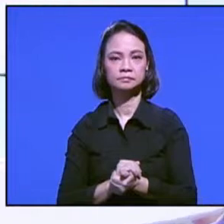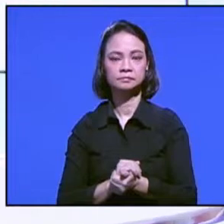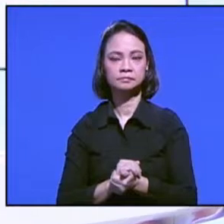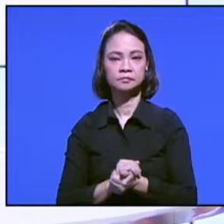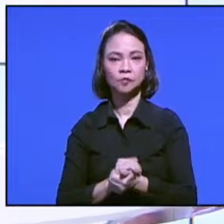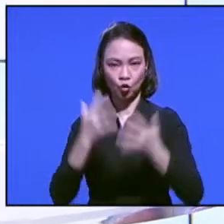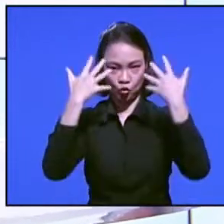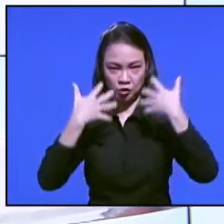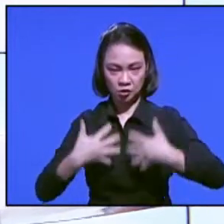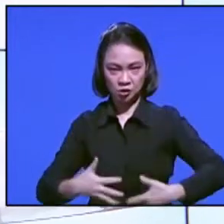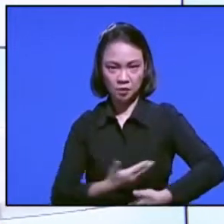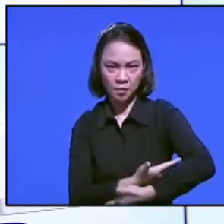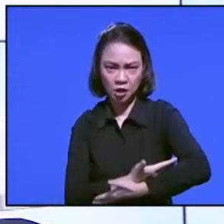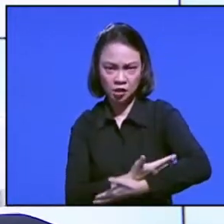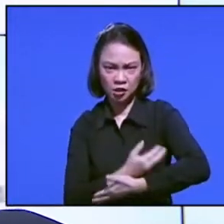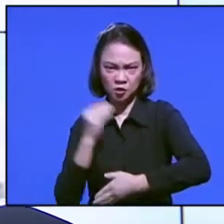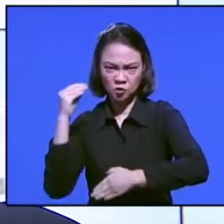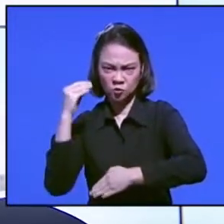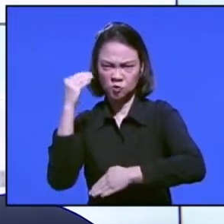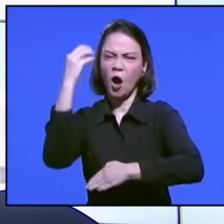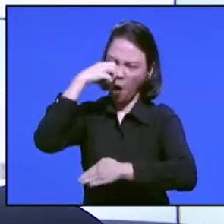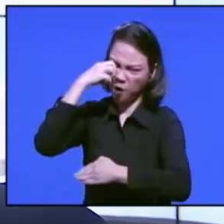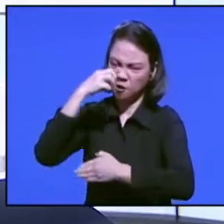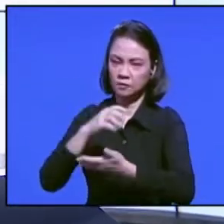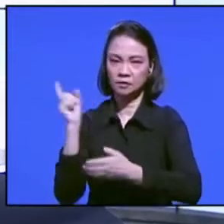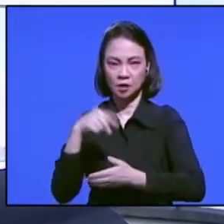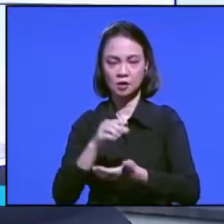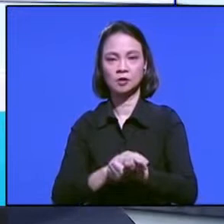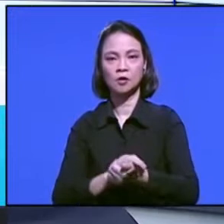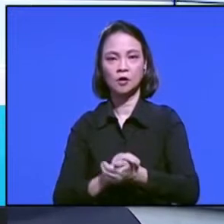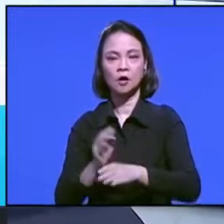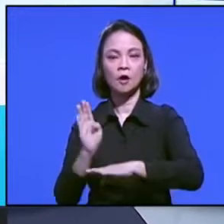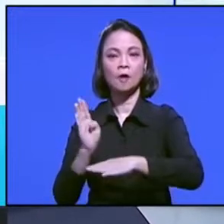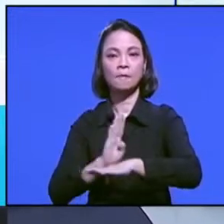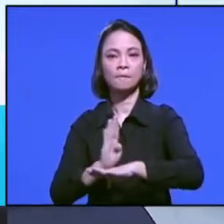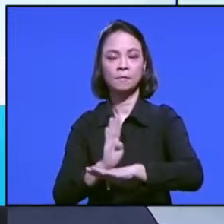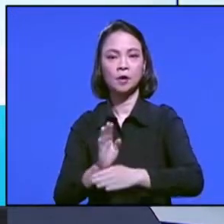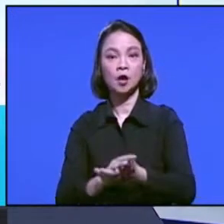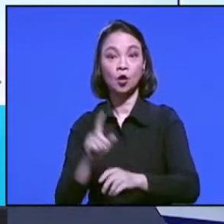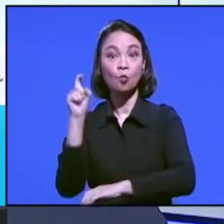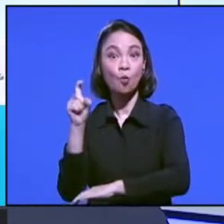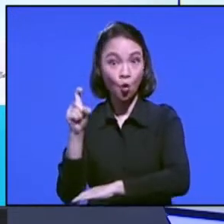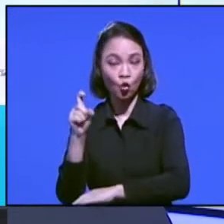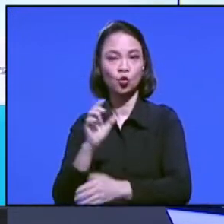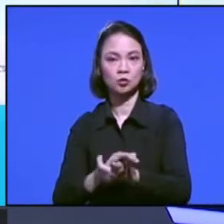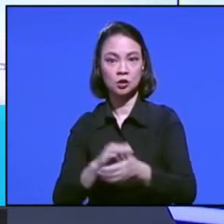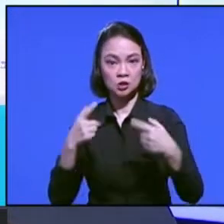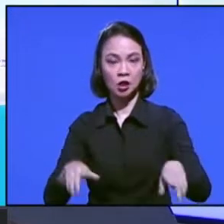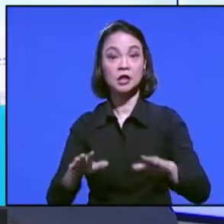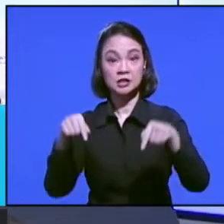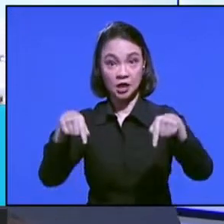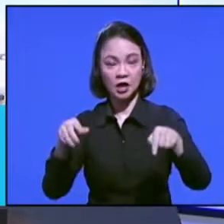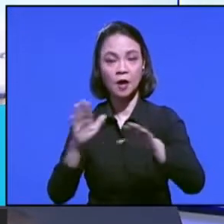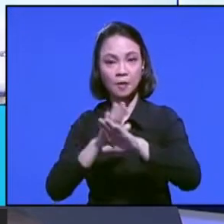Meski kondisi bayi yang digigit tikus asal Kampung Darussalam, Kecamatan Sukaraja, Kabupaten Bogor, Jawa Barat berangsur